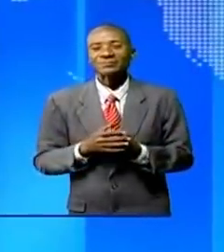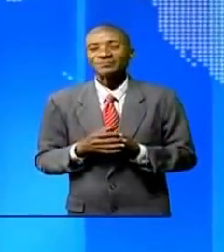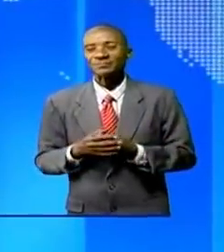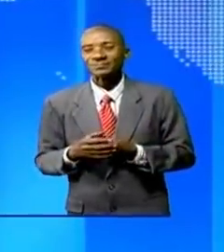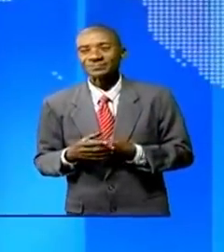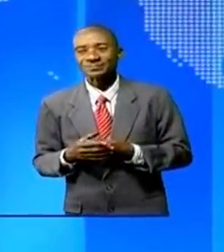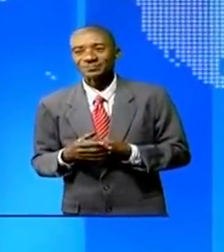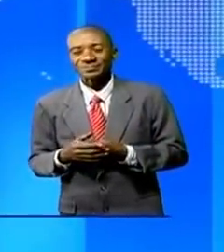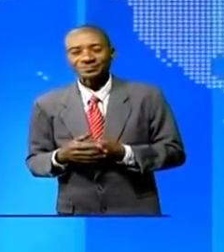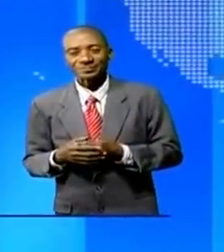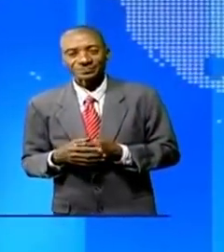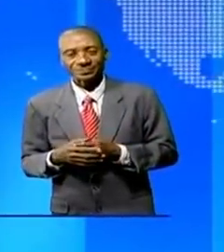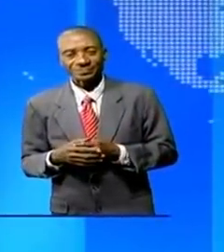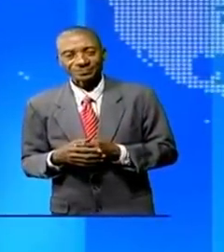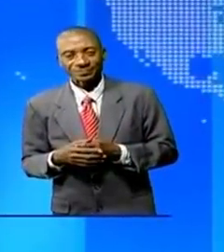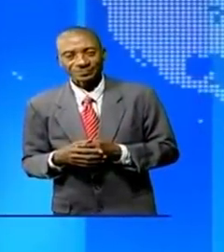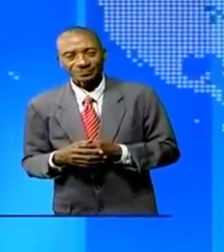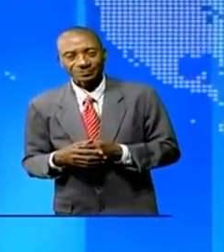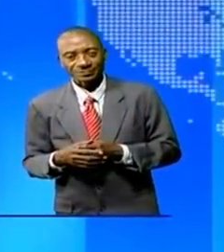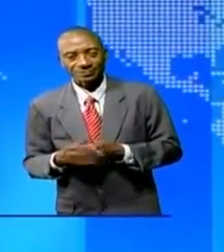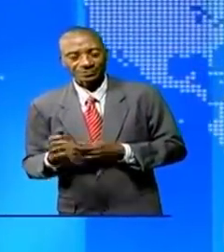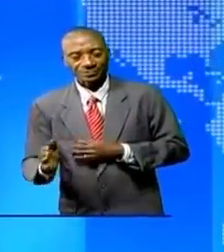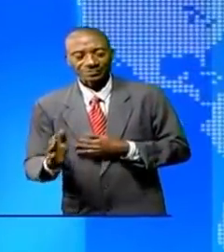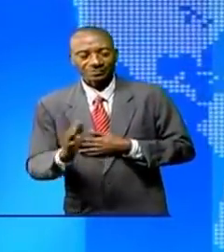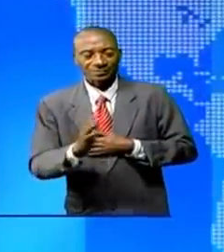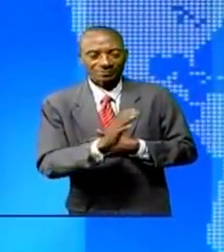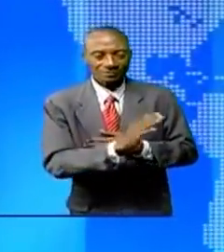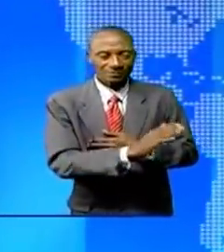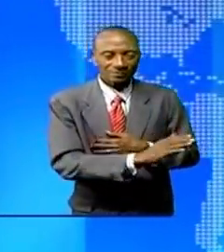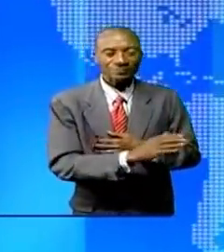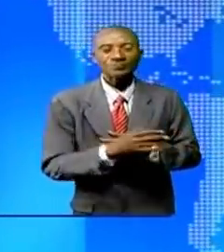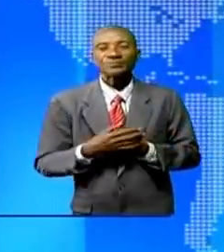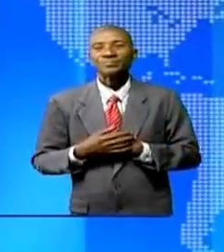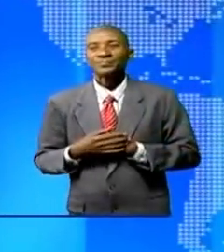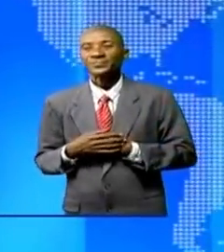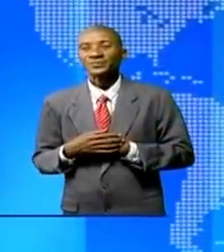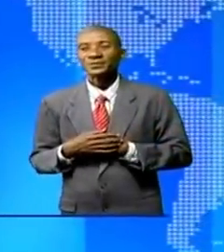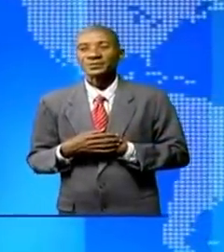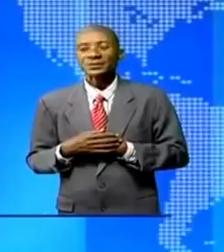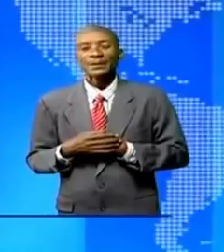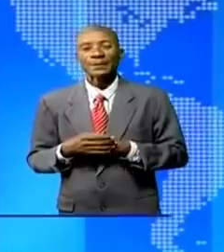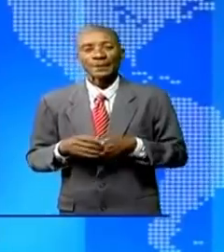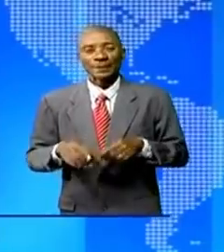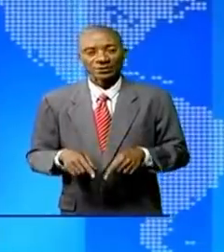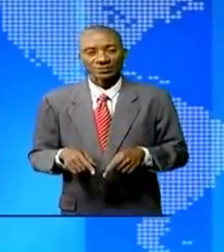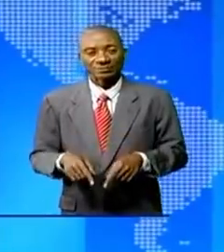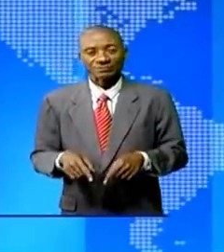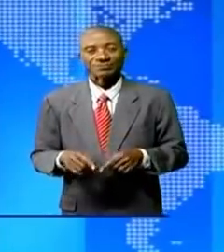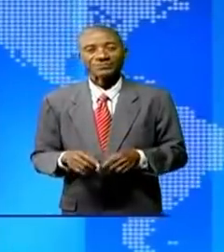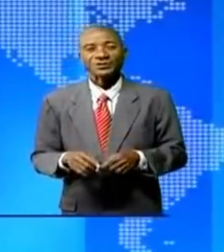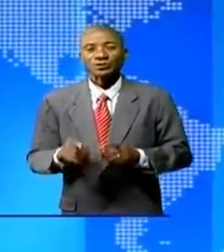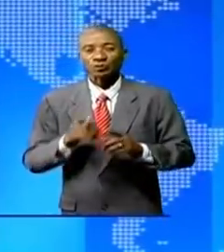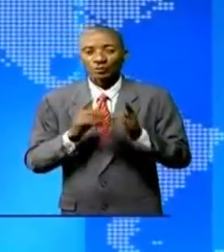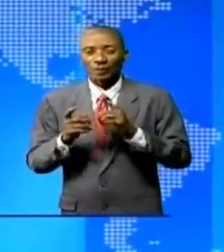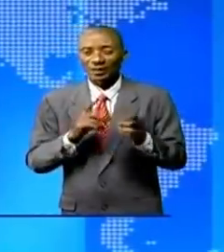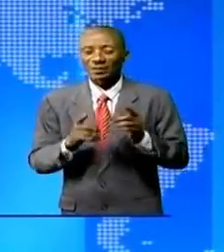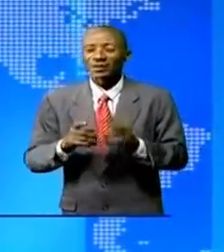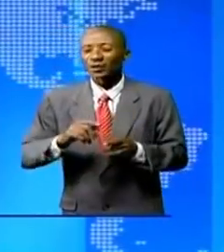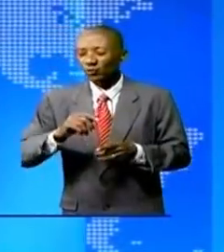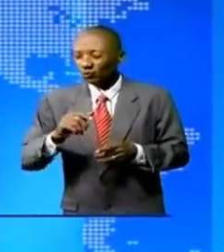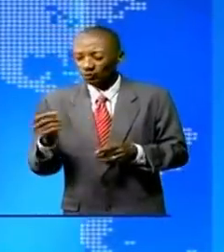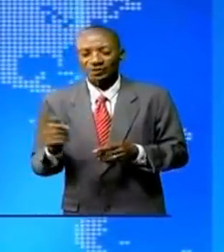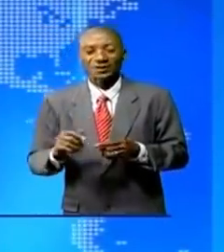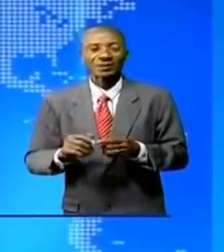Cérémonie de signature des contrats de performance entre la directrice provinciale de la DGRK Congo Central, les services